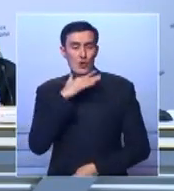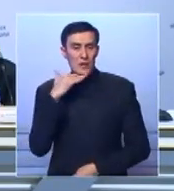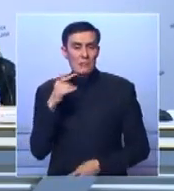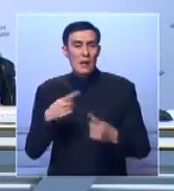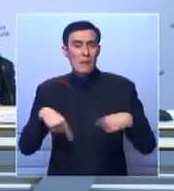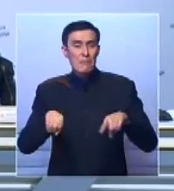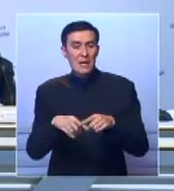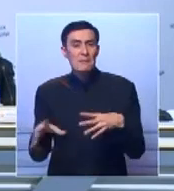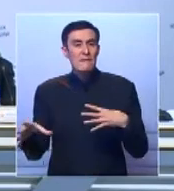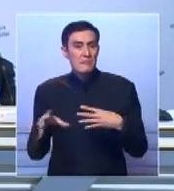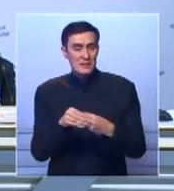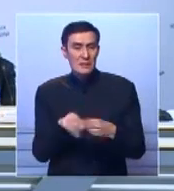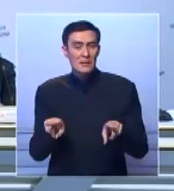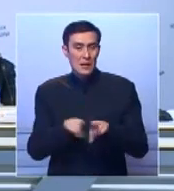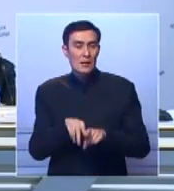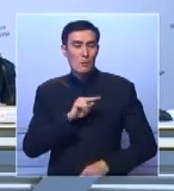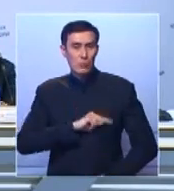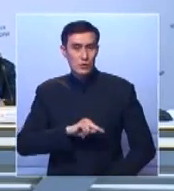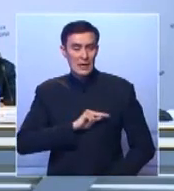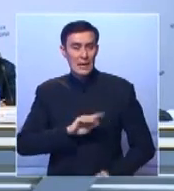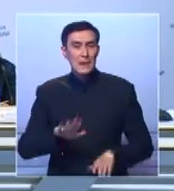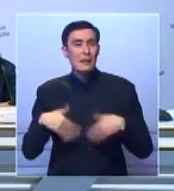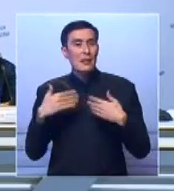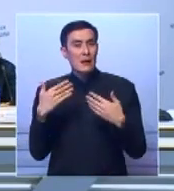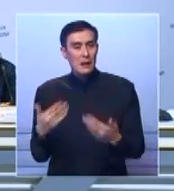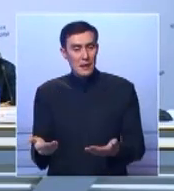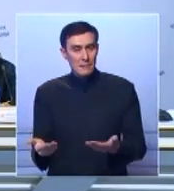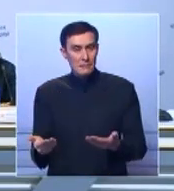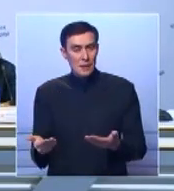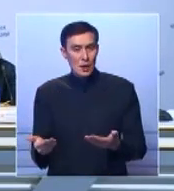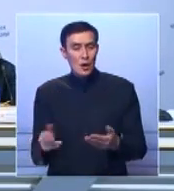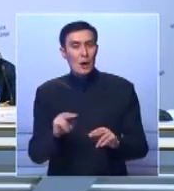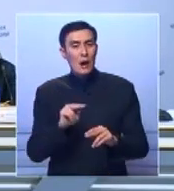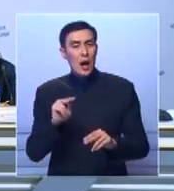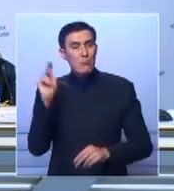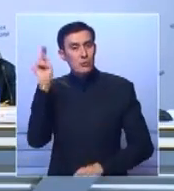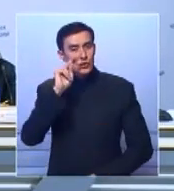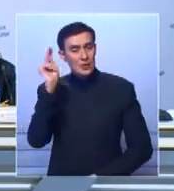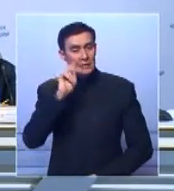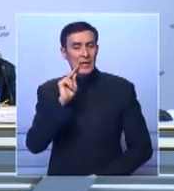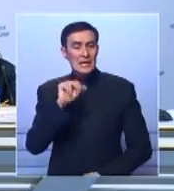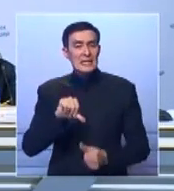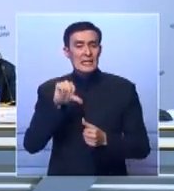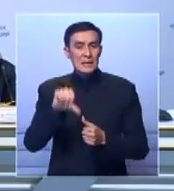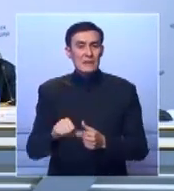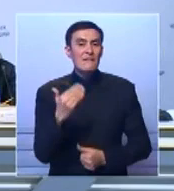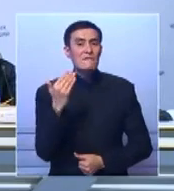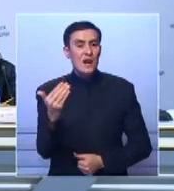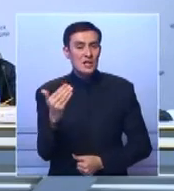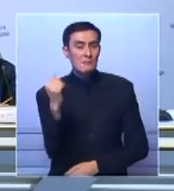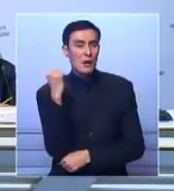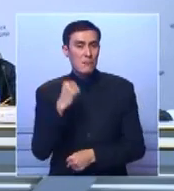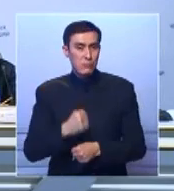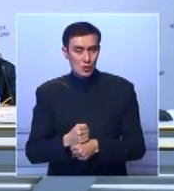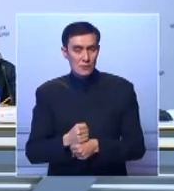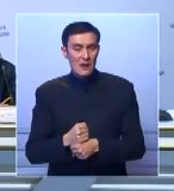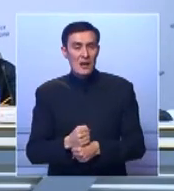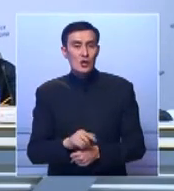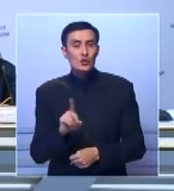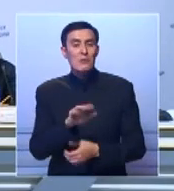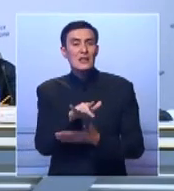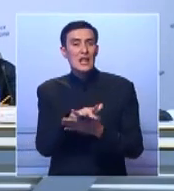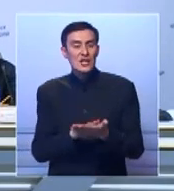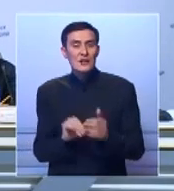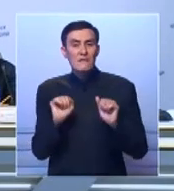компаниями отрабатывали именно таким образом. Предлагаем проучиться в магистратуре именно вашим сотрудникам с